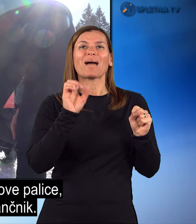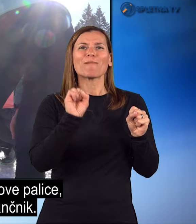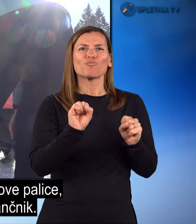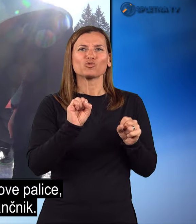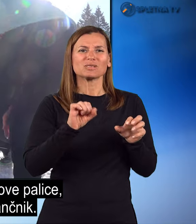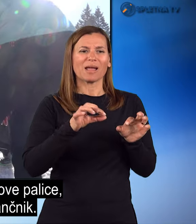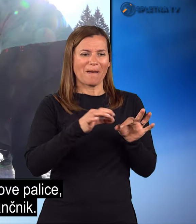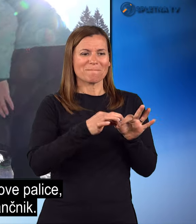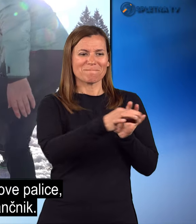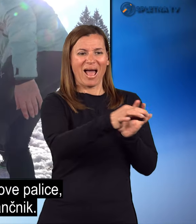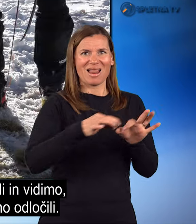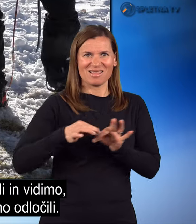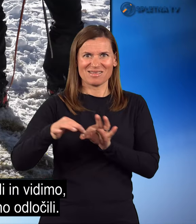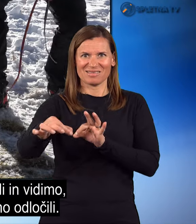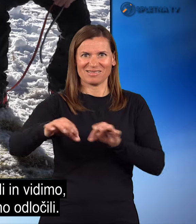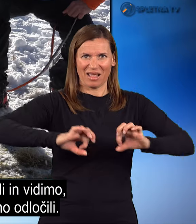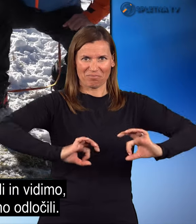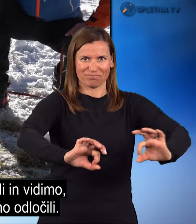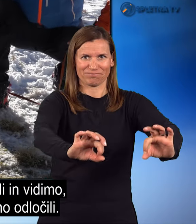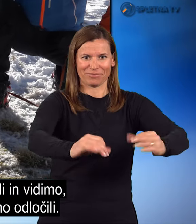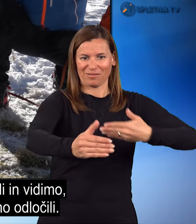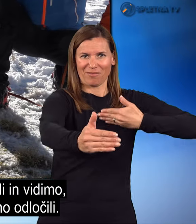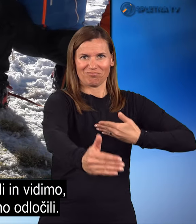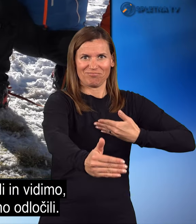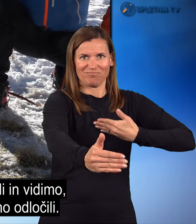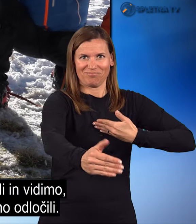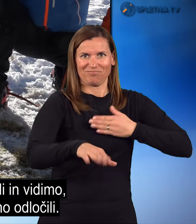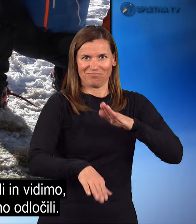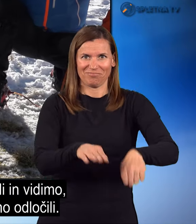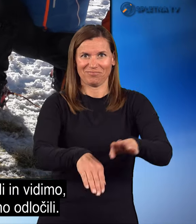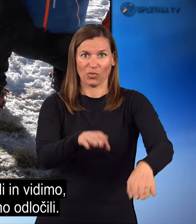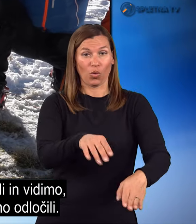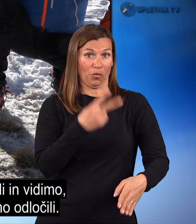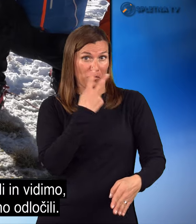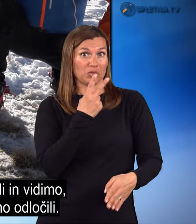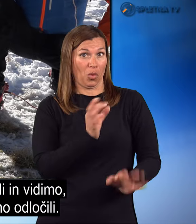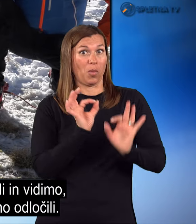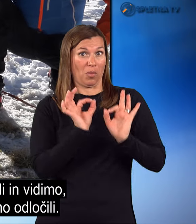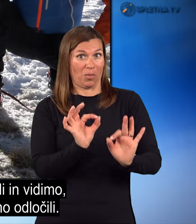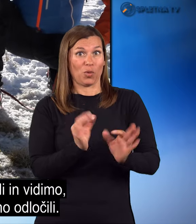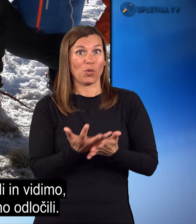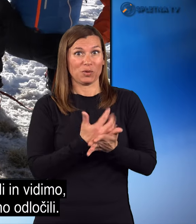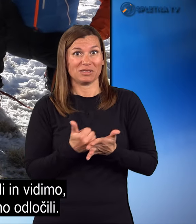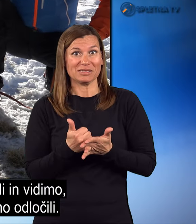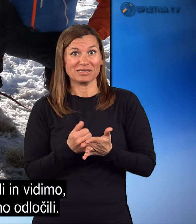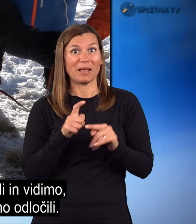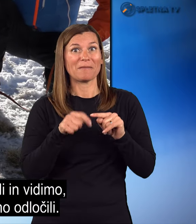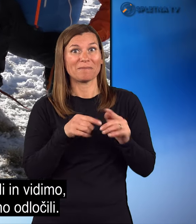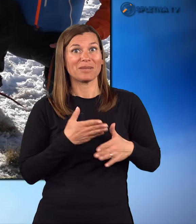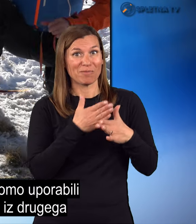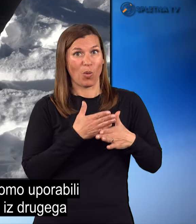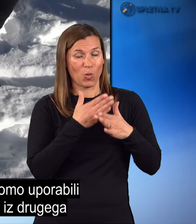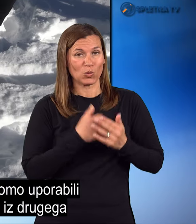so kot distančniki in s tem smo pridobili in vidimo, da smo se pravilno